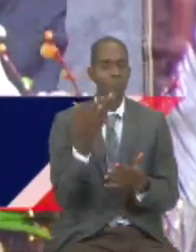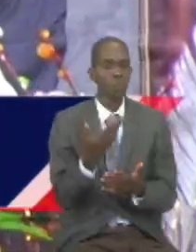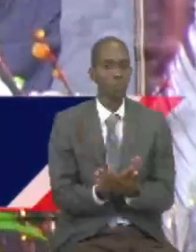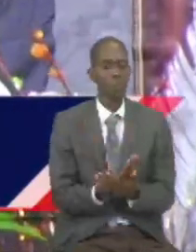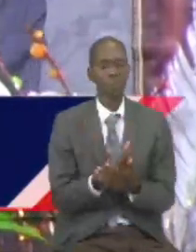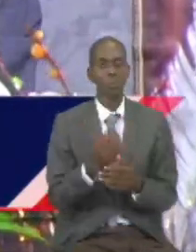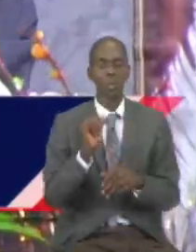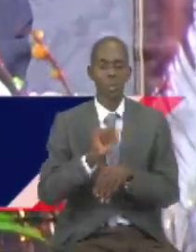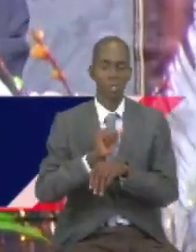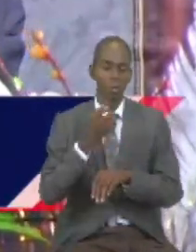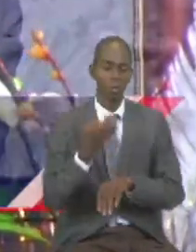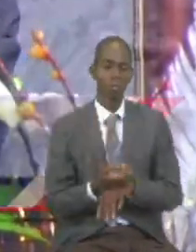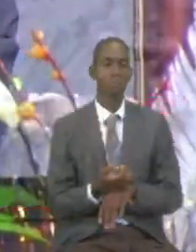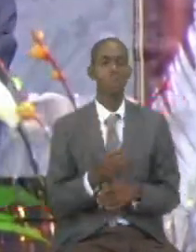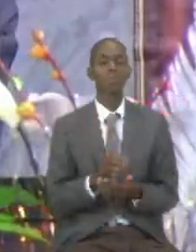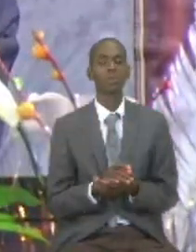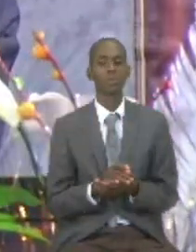le zèle.